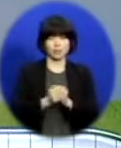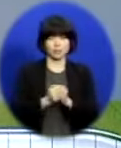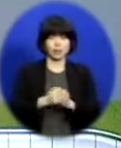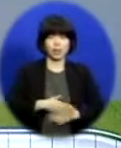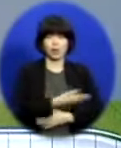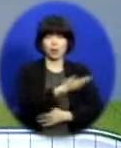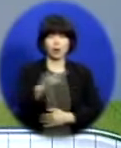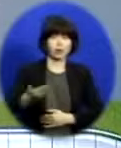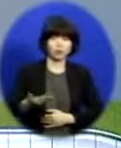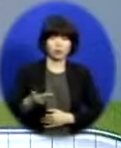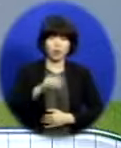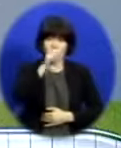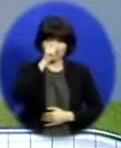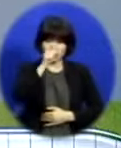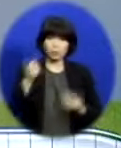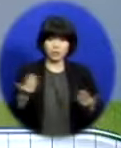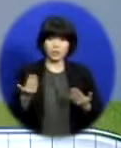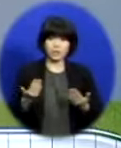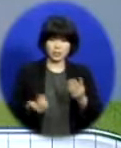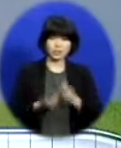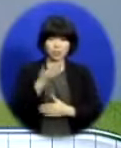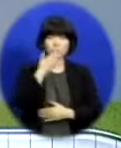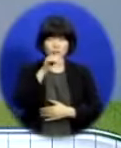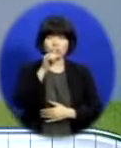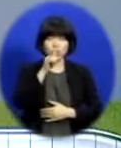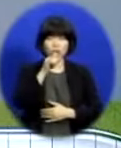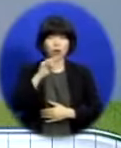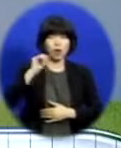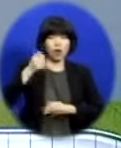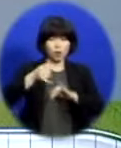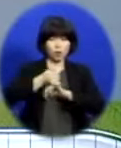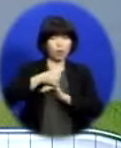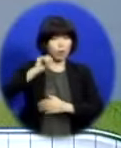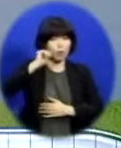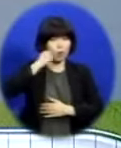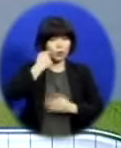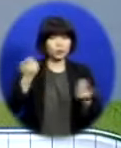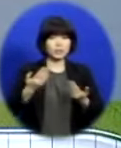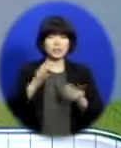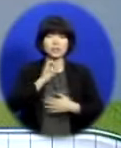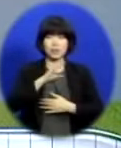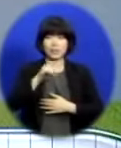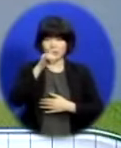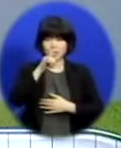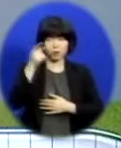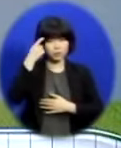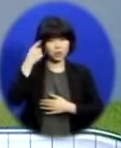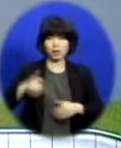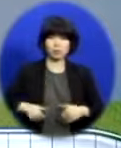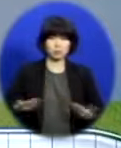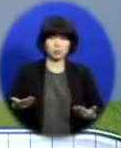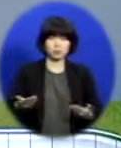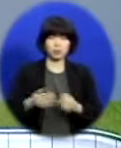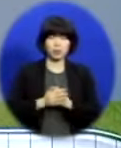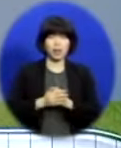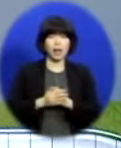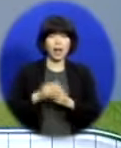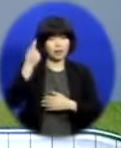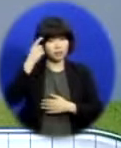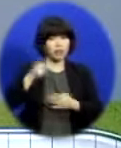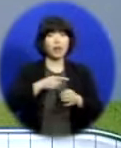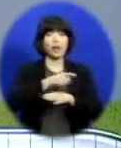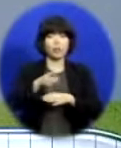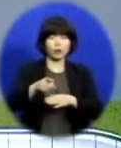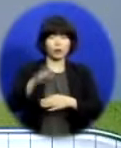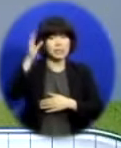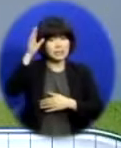여러분 좋은 일이 있을 수도 있습니다 꼭 어려운 일만 있다고 생각할 필요는 없습니다 생각외로